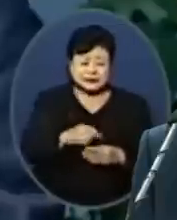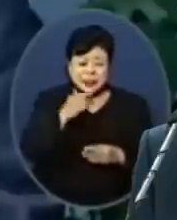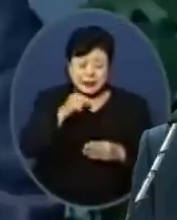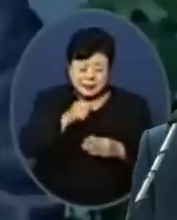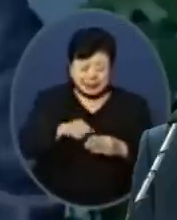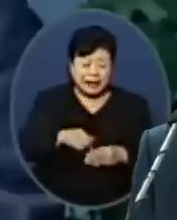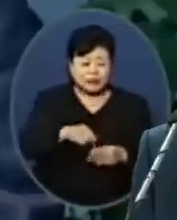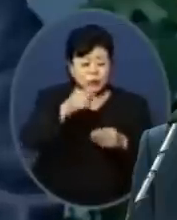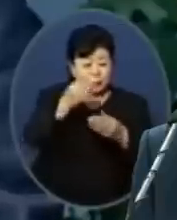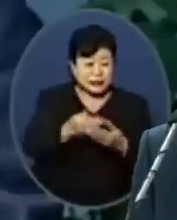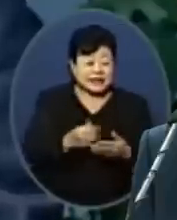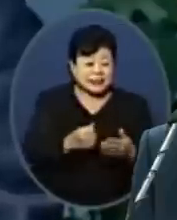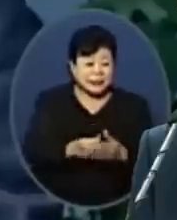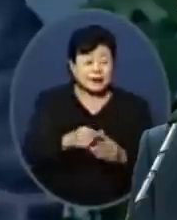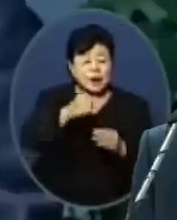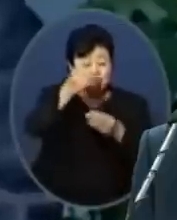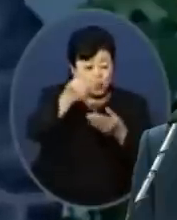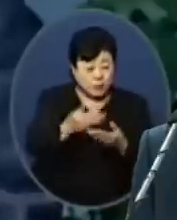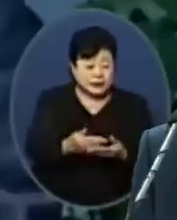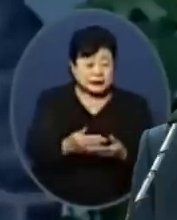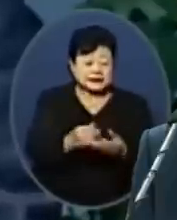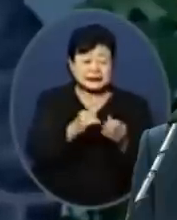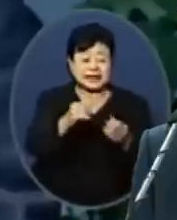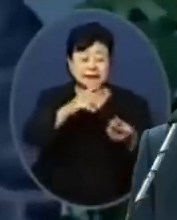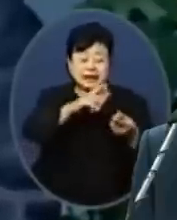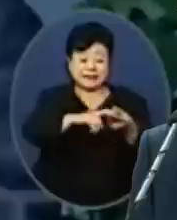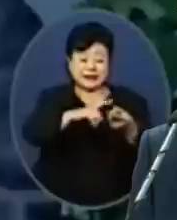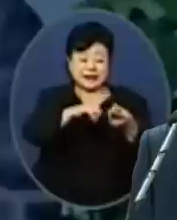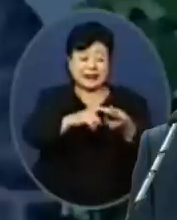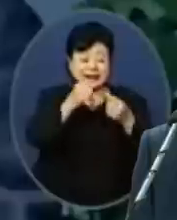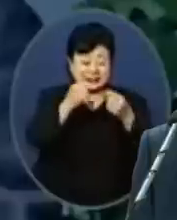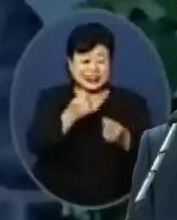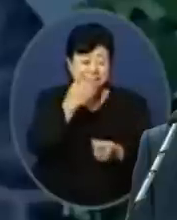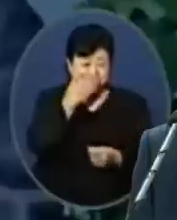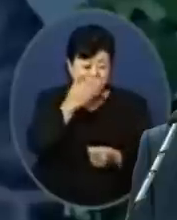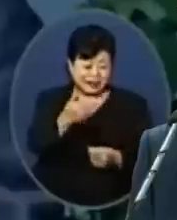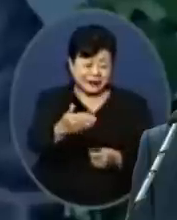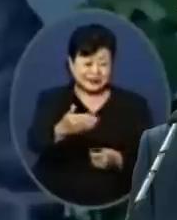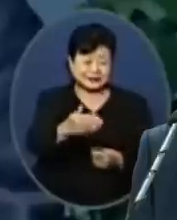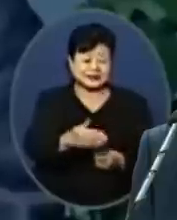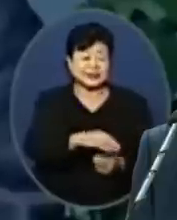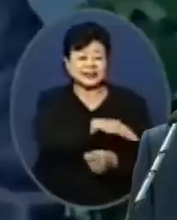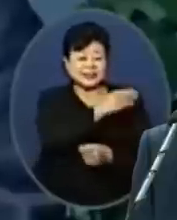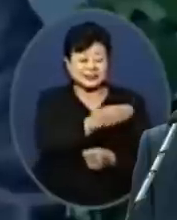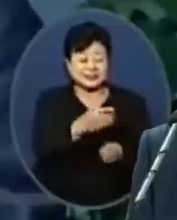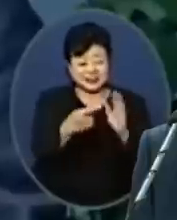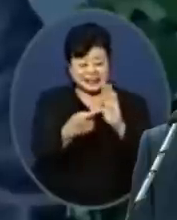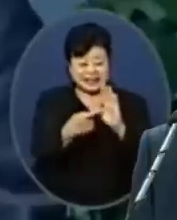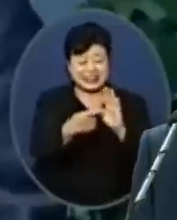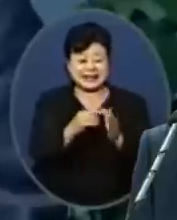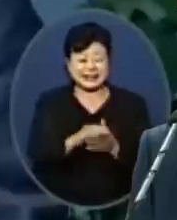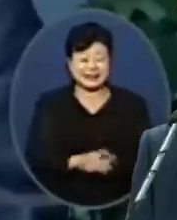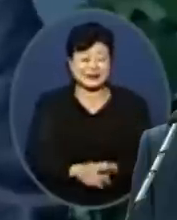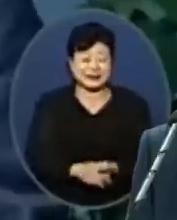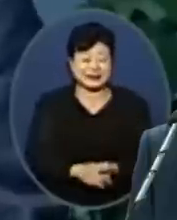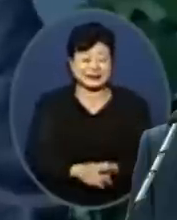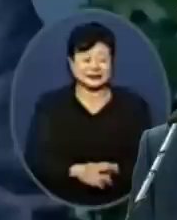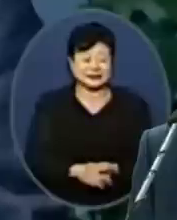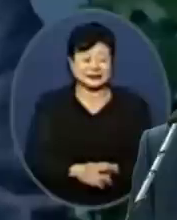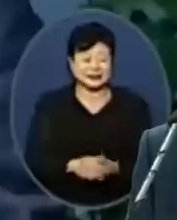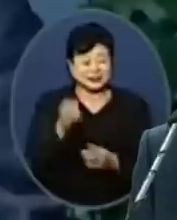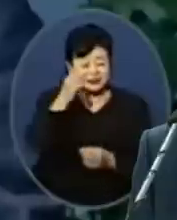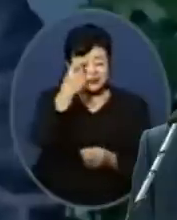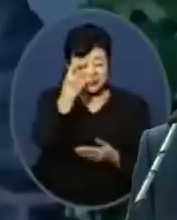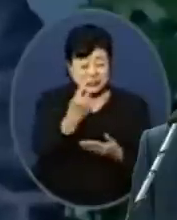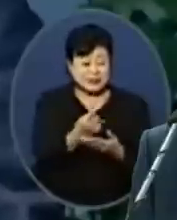구원을 받았으면 구원받은 사람답게 살 수 있는 능력이 나타나게 되는 것입니다.